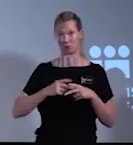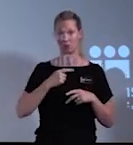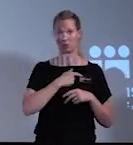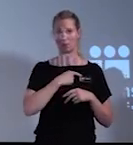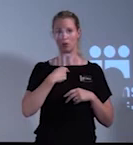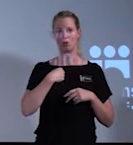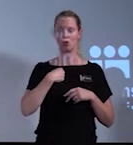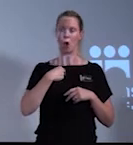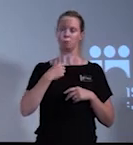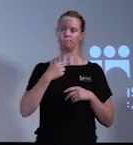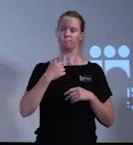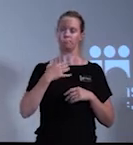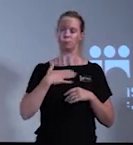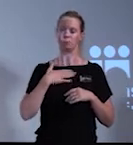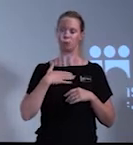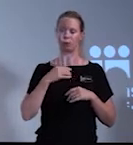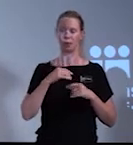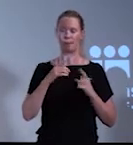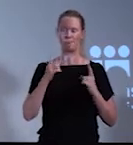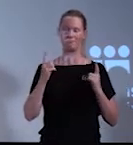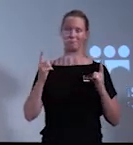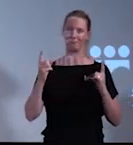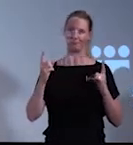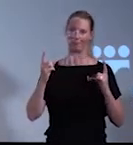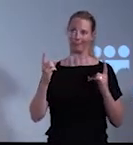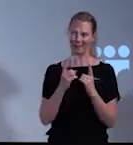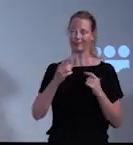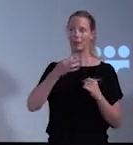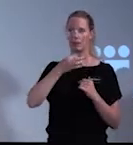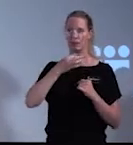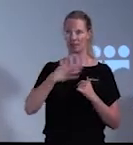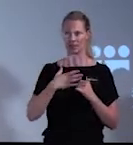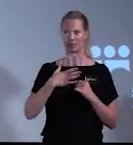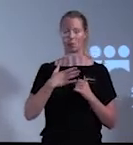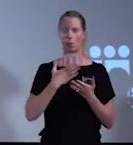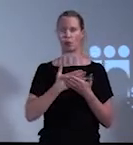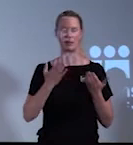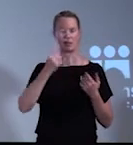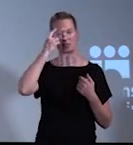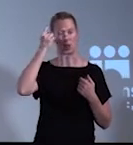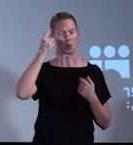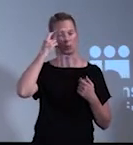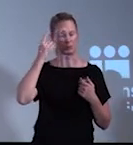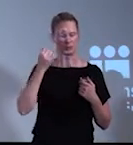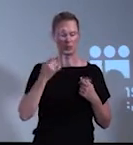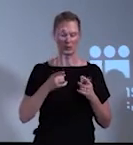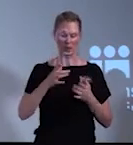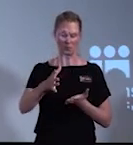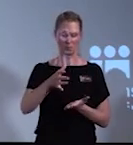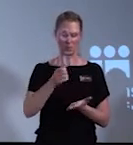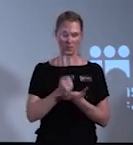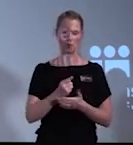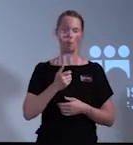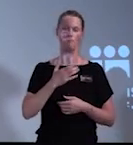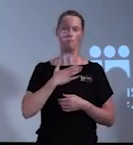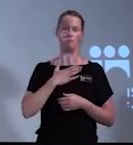jag ser det som en mycket mindre risk och osannolikt att det partiet som